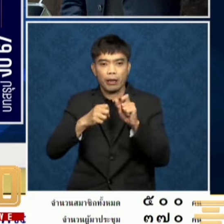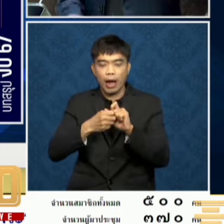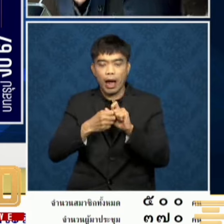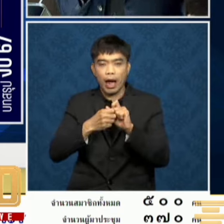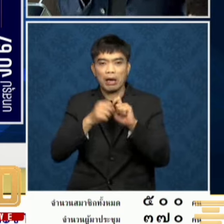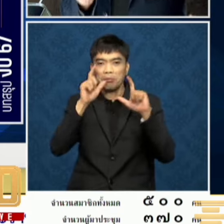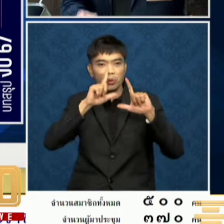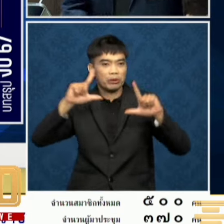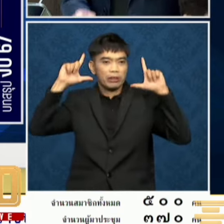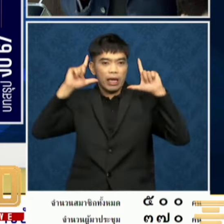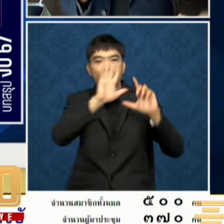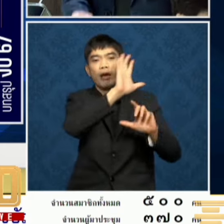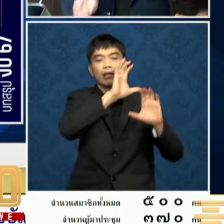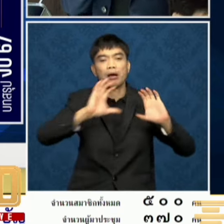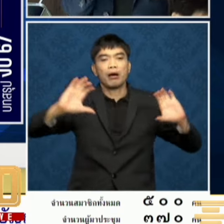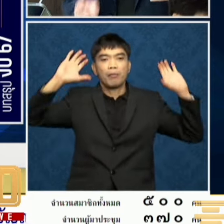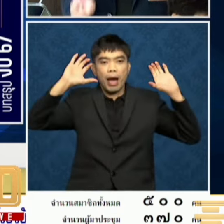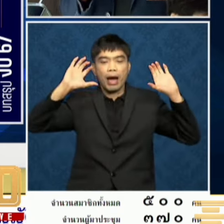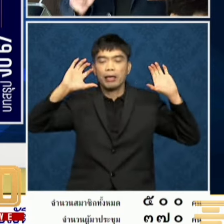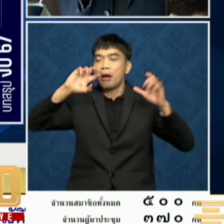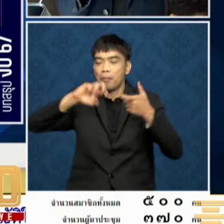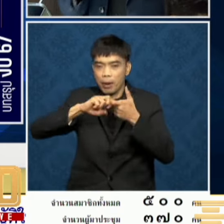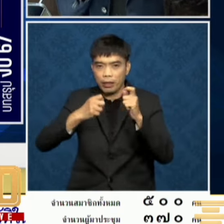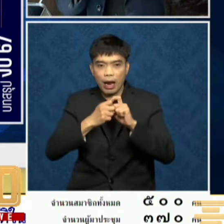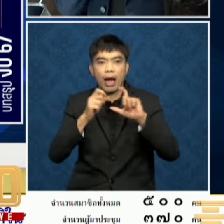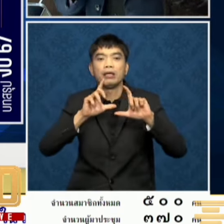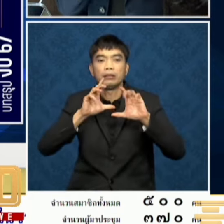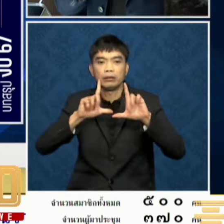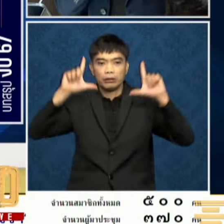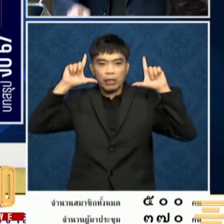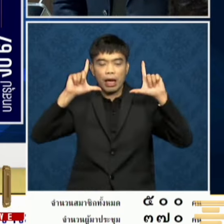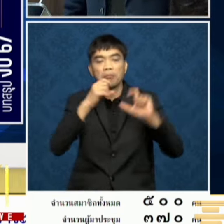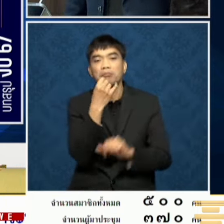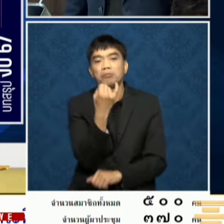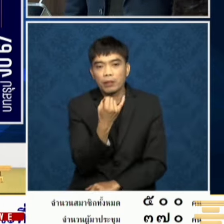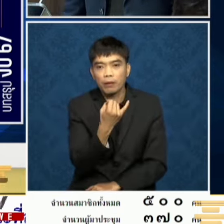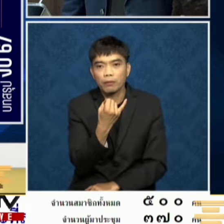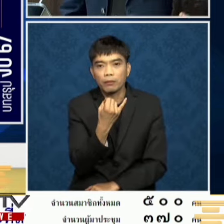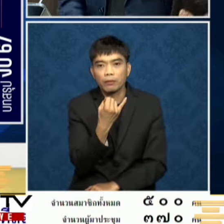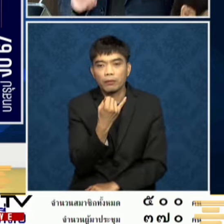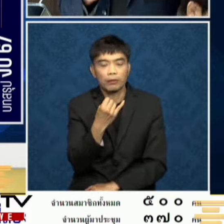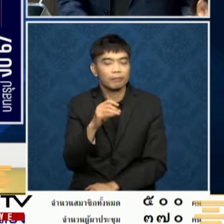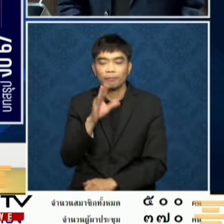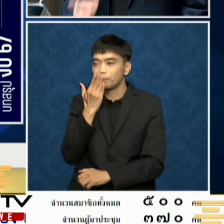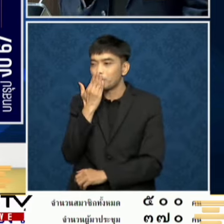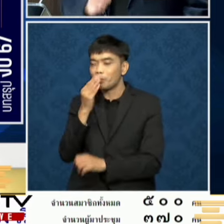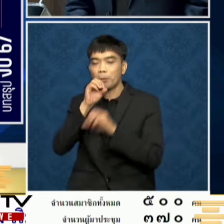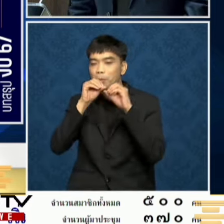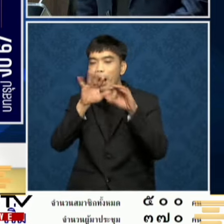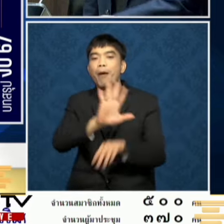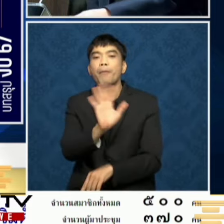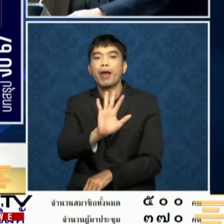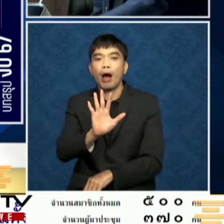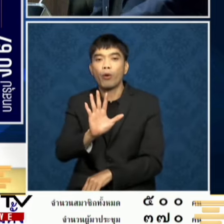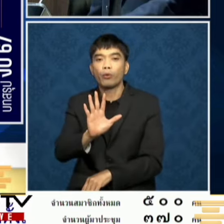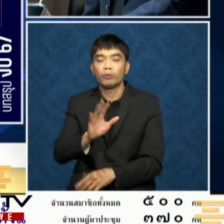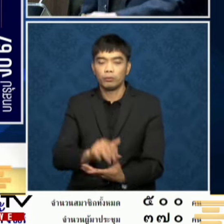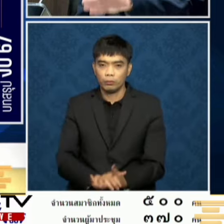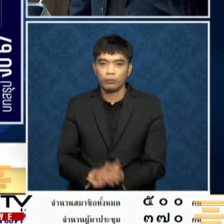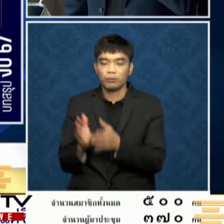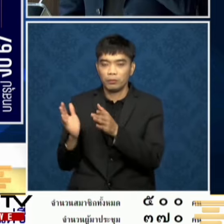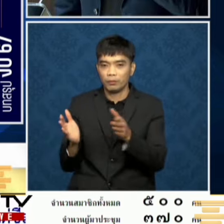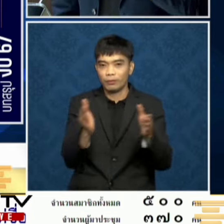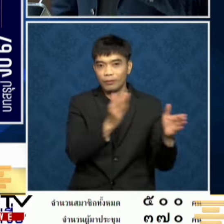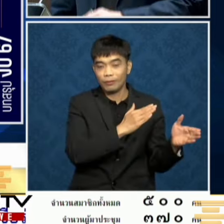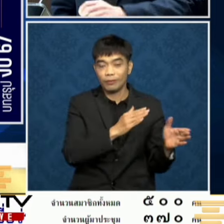งแต่ไม่ประสงค์เผยแพร่เพราะไม่เป็นผลดีต่อรัฐบาลอีกอันครับสไลด์ถัดไปครับ